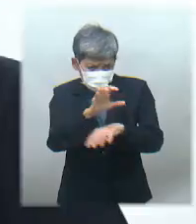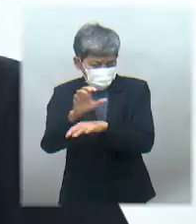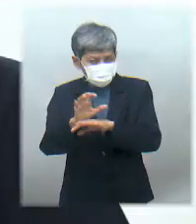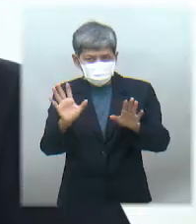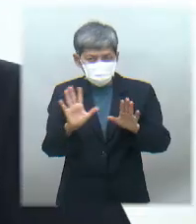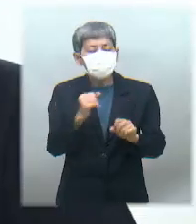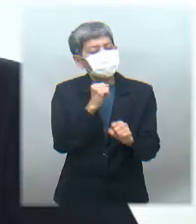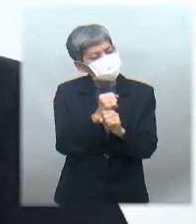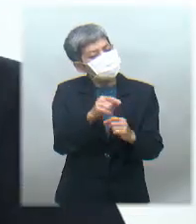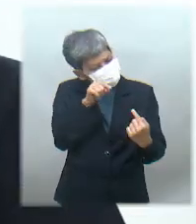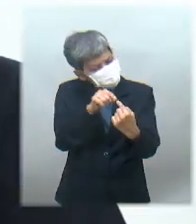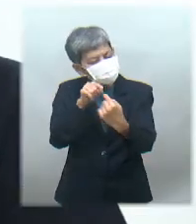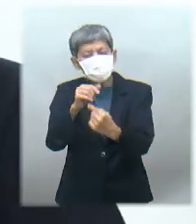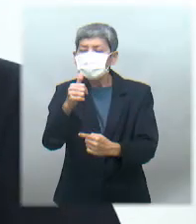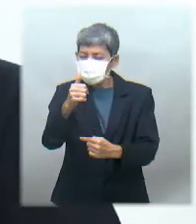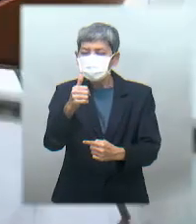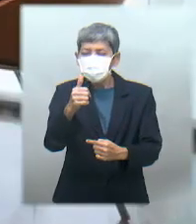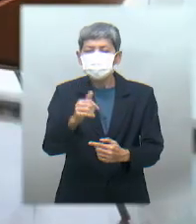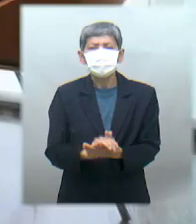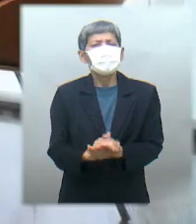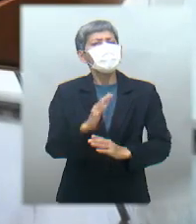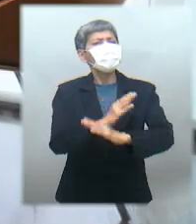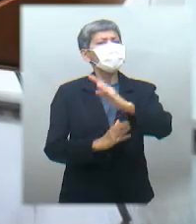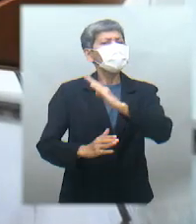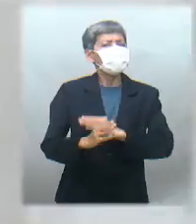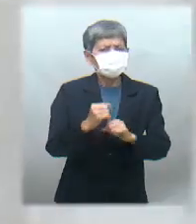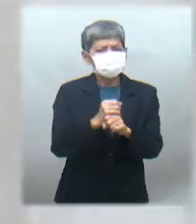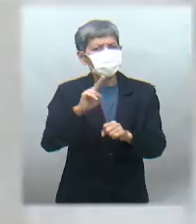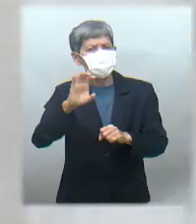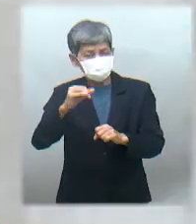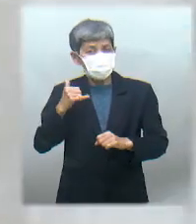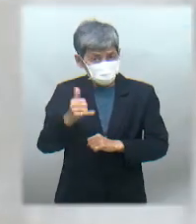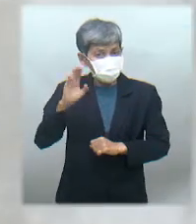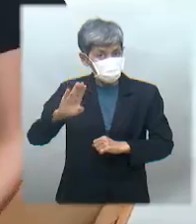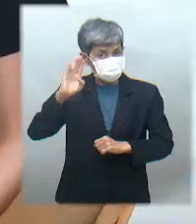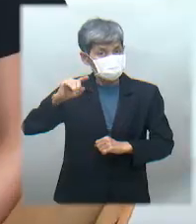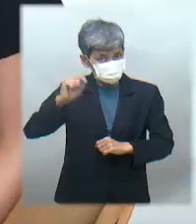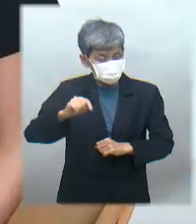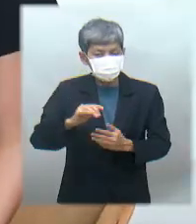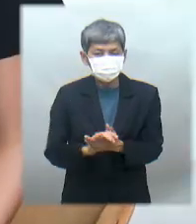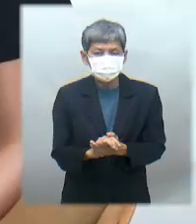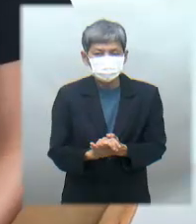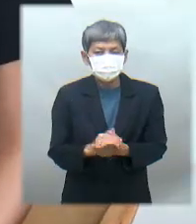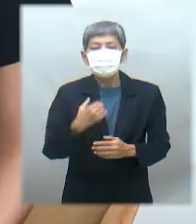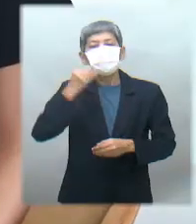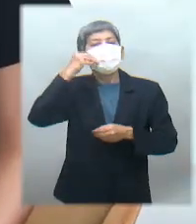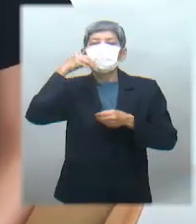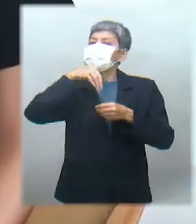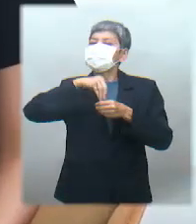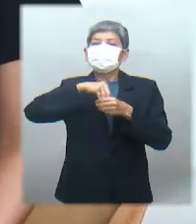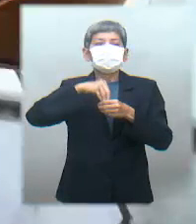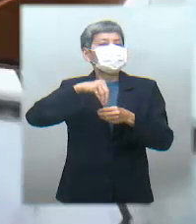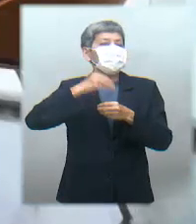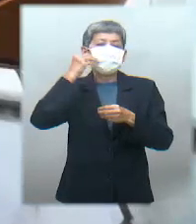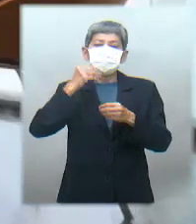ในเกินใจดทคจะสามารทำได้อย่างนี้ใช่ค่ะคนพี่กททำงก Valkant จะตองมาออฟิสไหมคะเขา Work from Home 100%